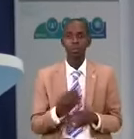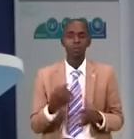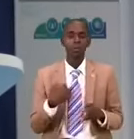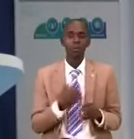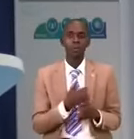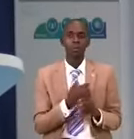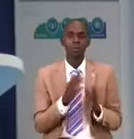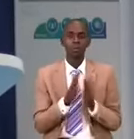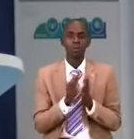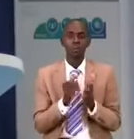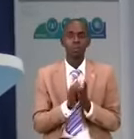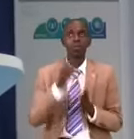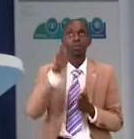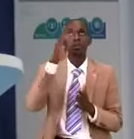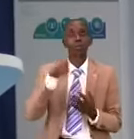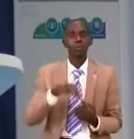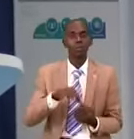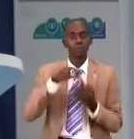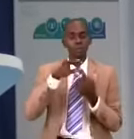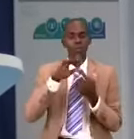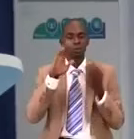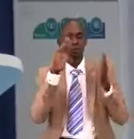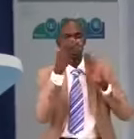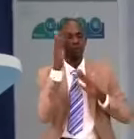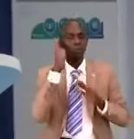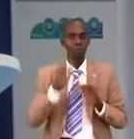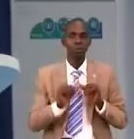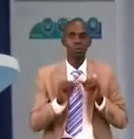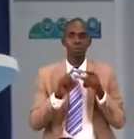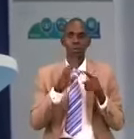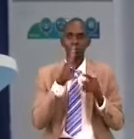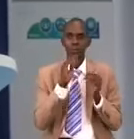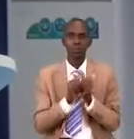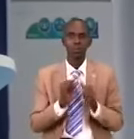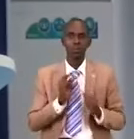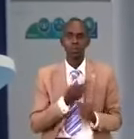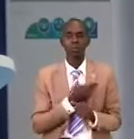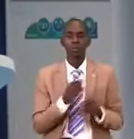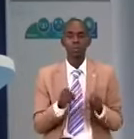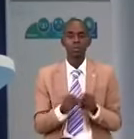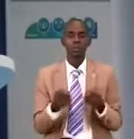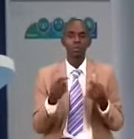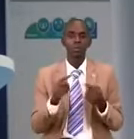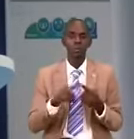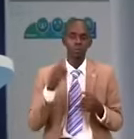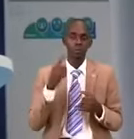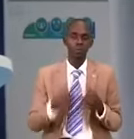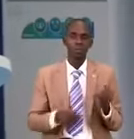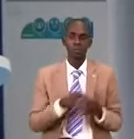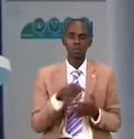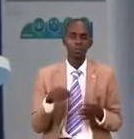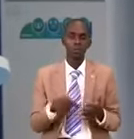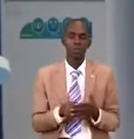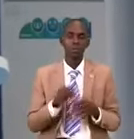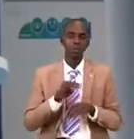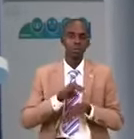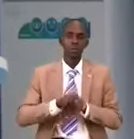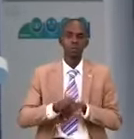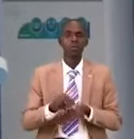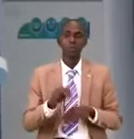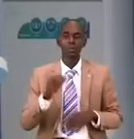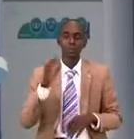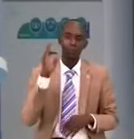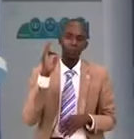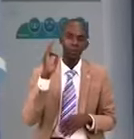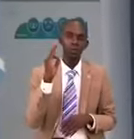car nous venons à la Conférence des ministres et également de la visite de notre père dans